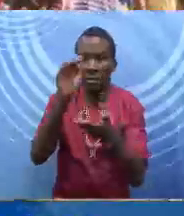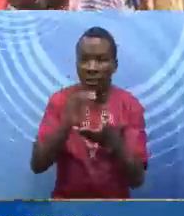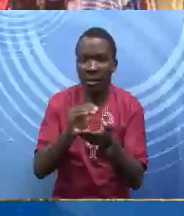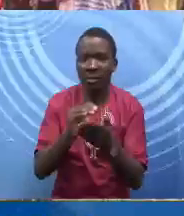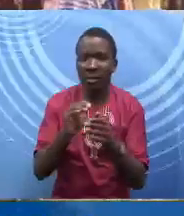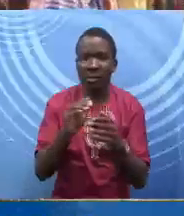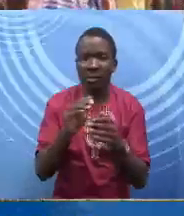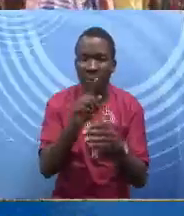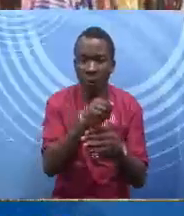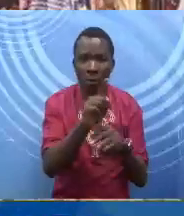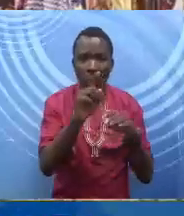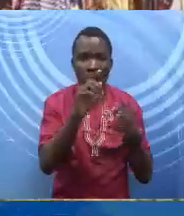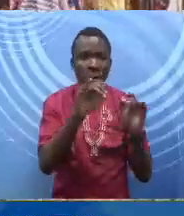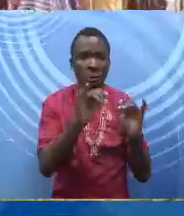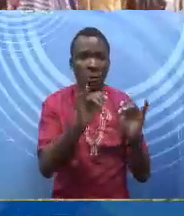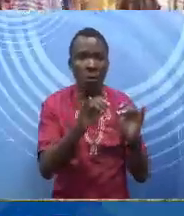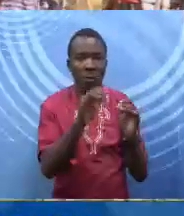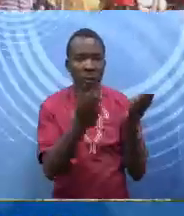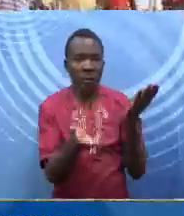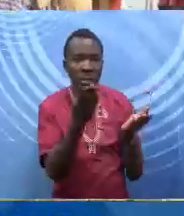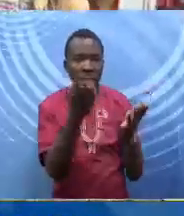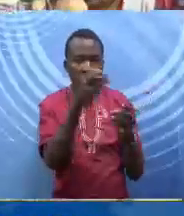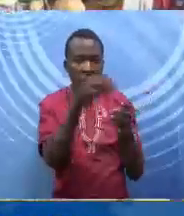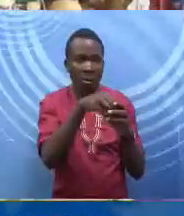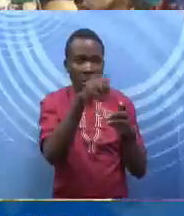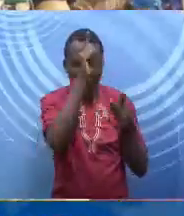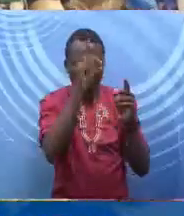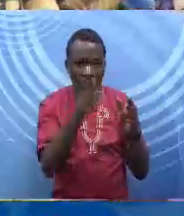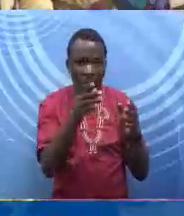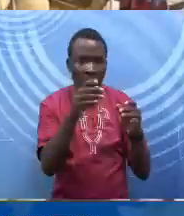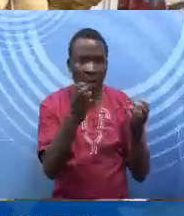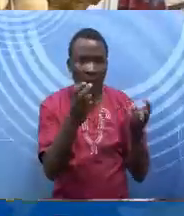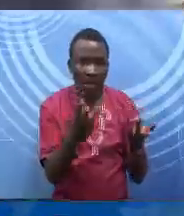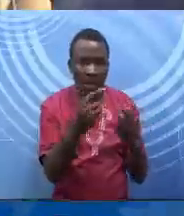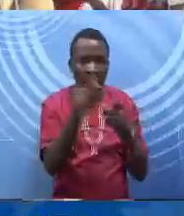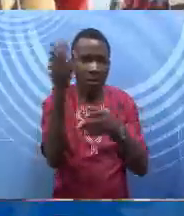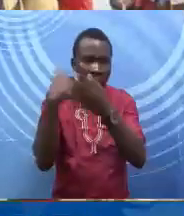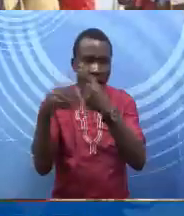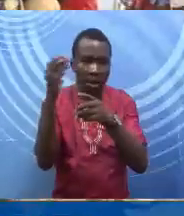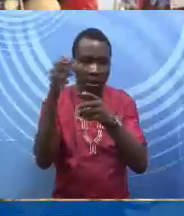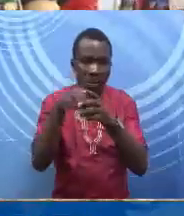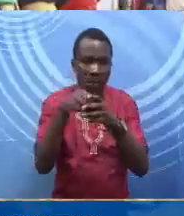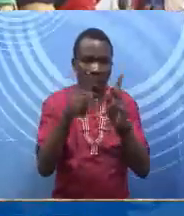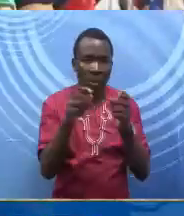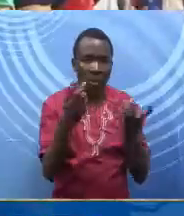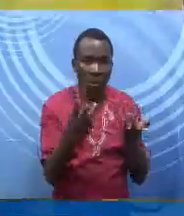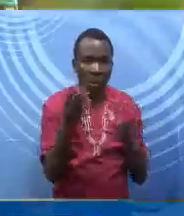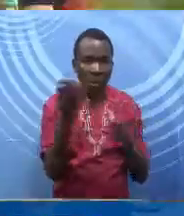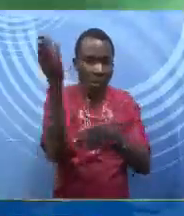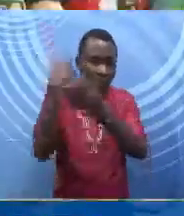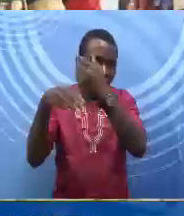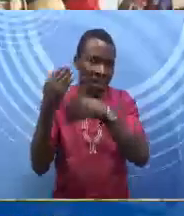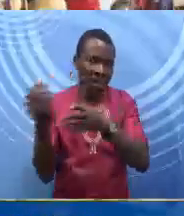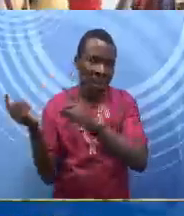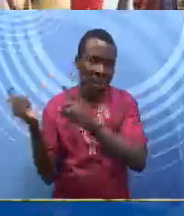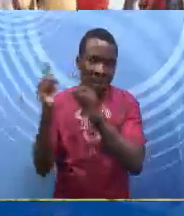ugereranyije hariyo hajyamo abaturage bangahe mbere hajyagamo bangahe? Kuko ubundi mbere haremaga abaturage bagera nko ku 600,000